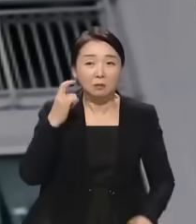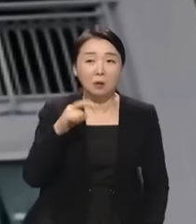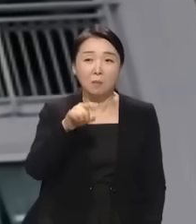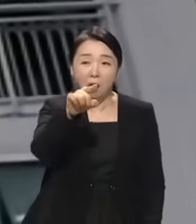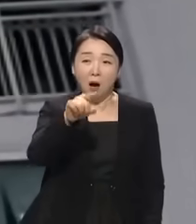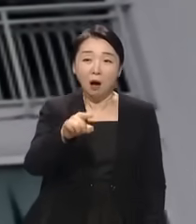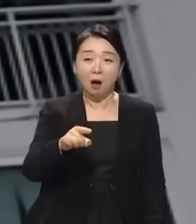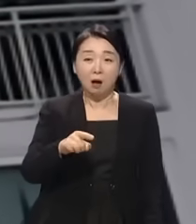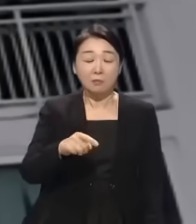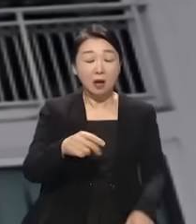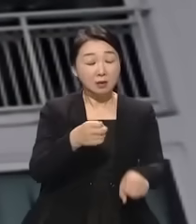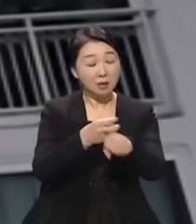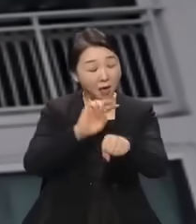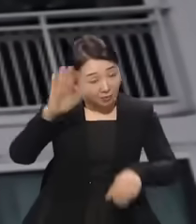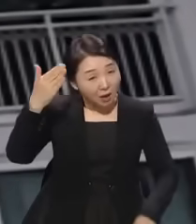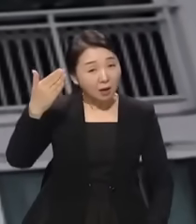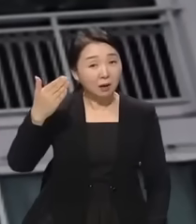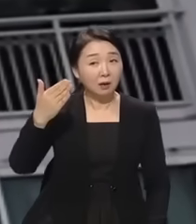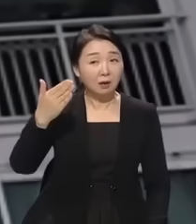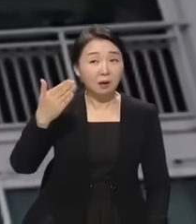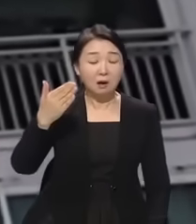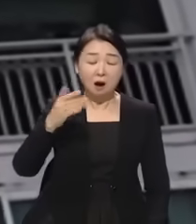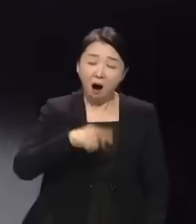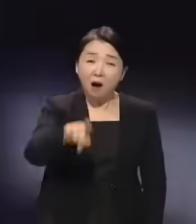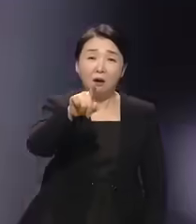만나보시죠 해